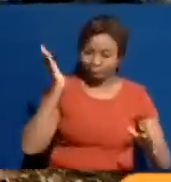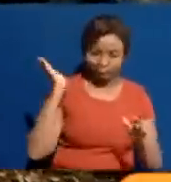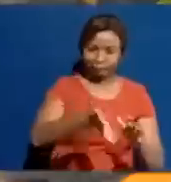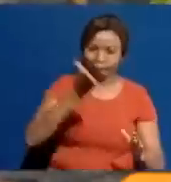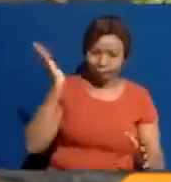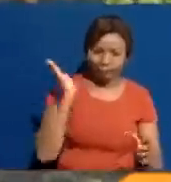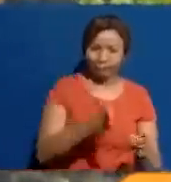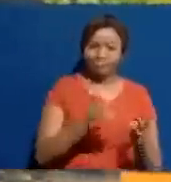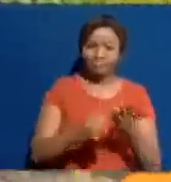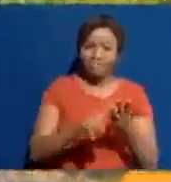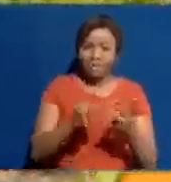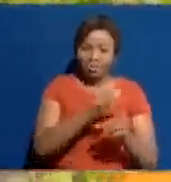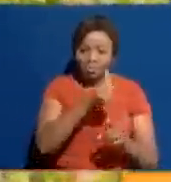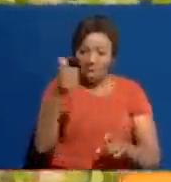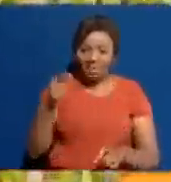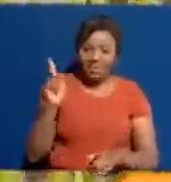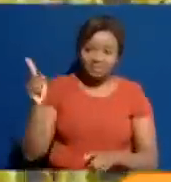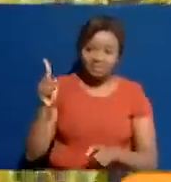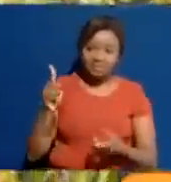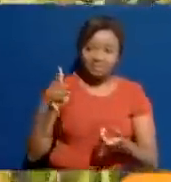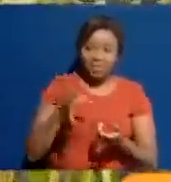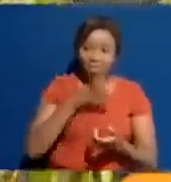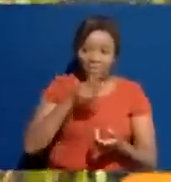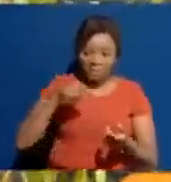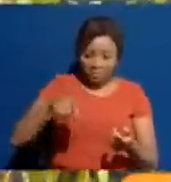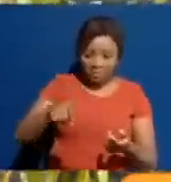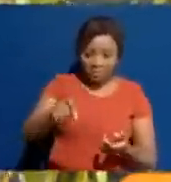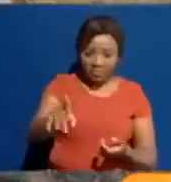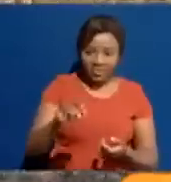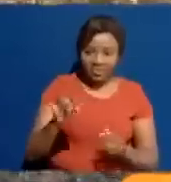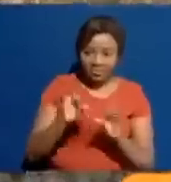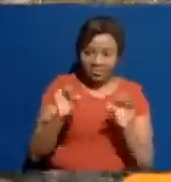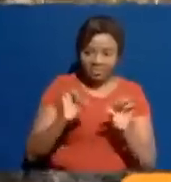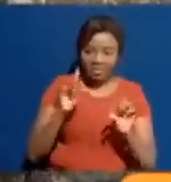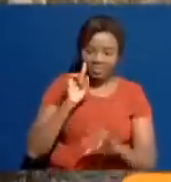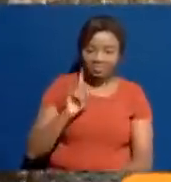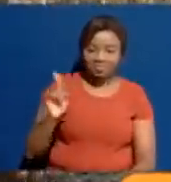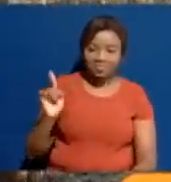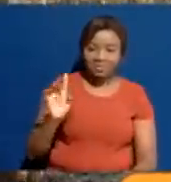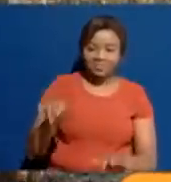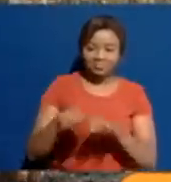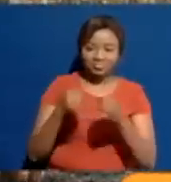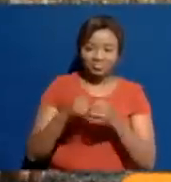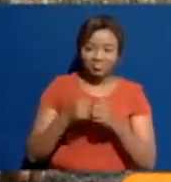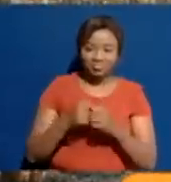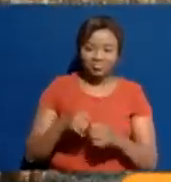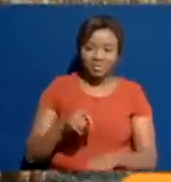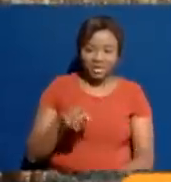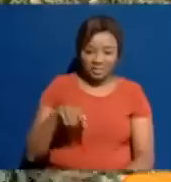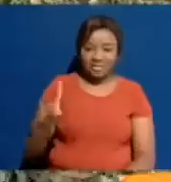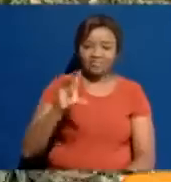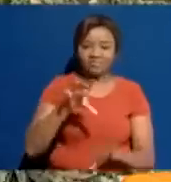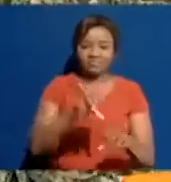pia waling'oa mitambo ya unyunyiziaji maji ambayo hutumika shambani humo. Walitumia mabomba haya kujigawia vipande vya ardhi